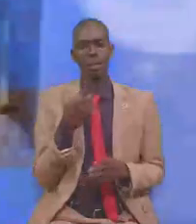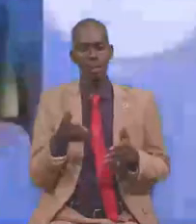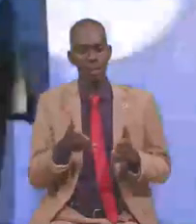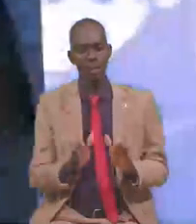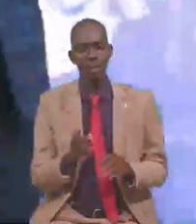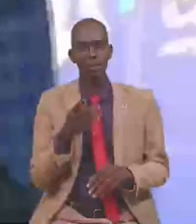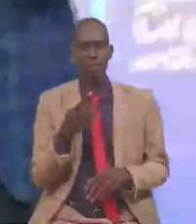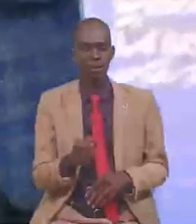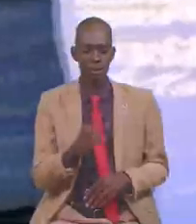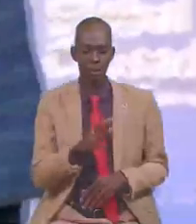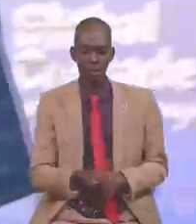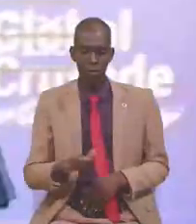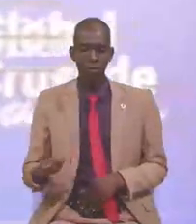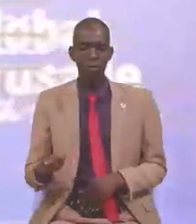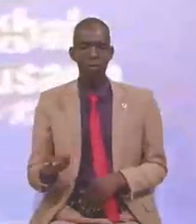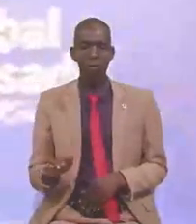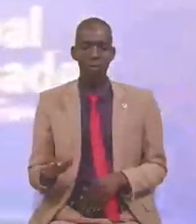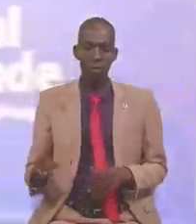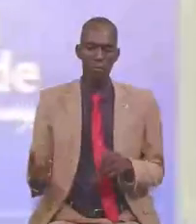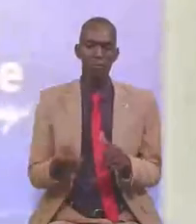a-t-il dit